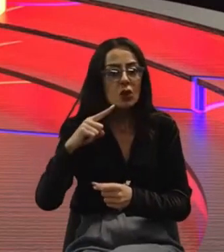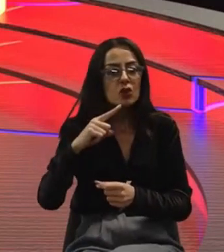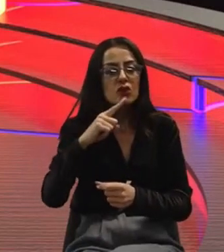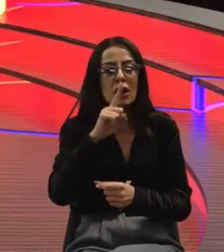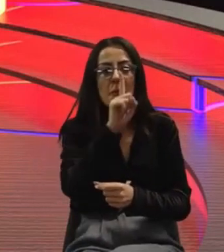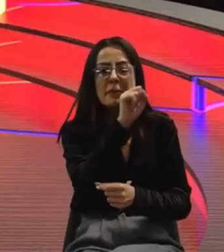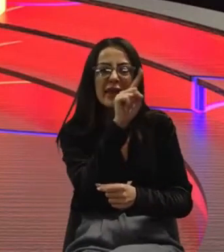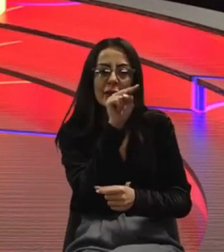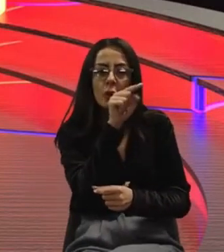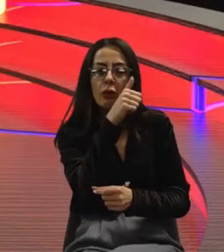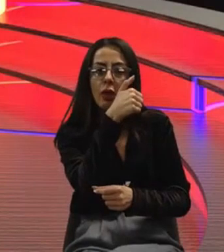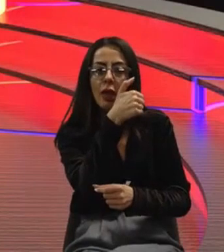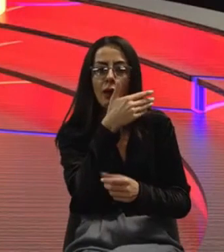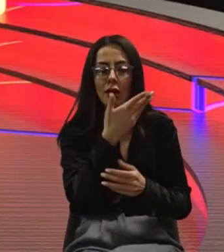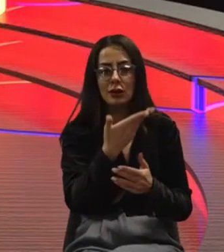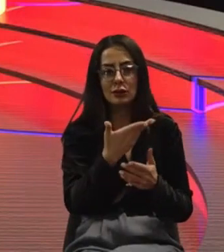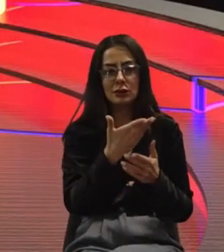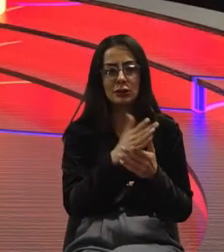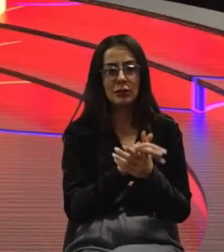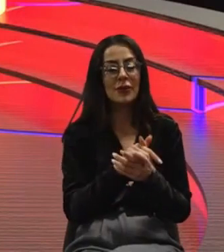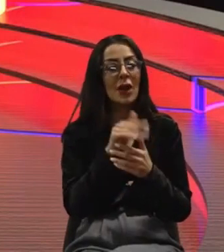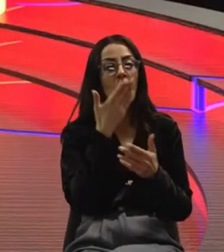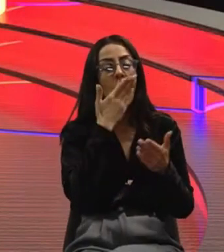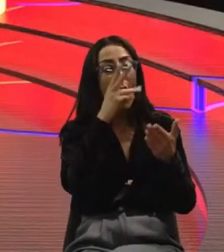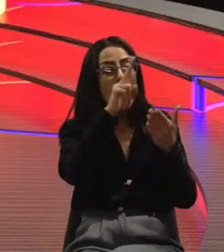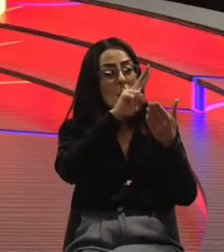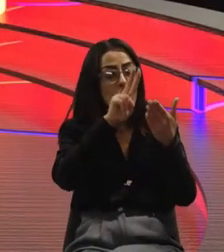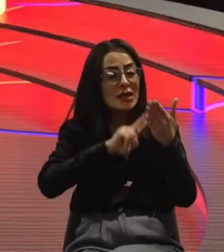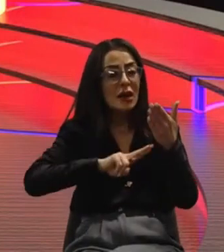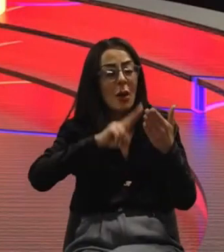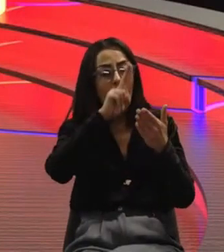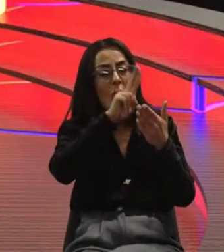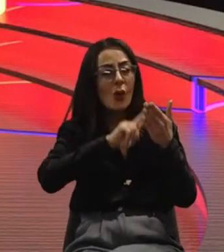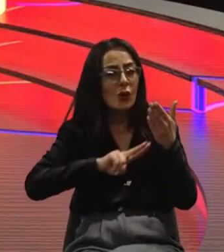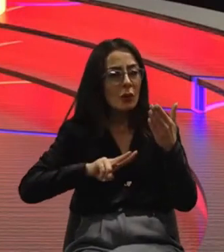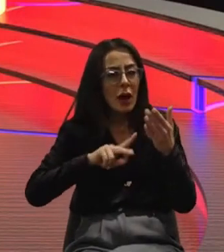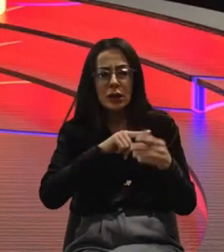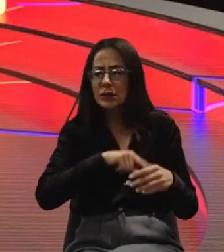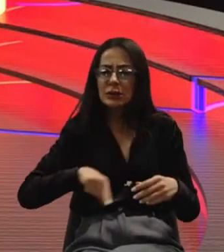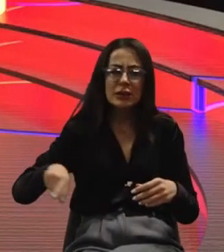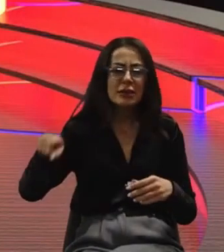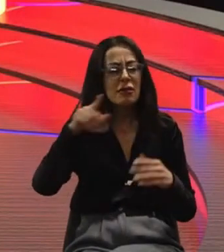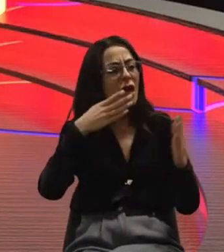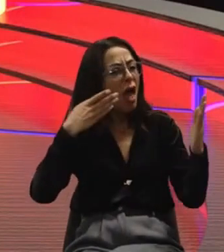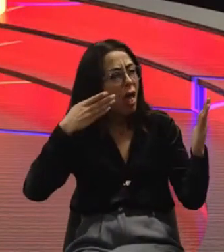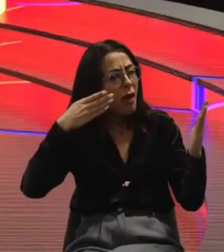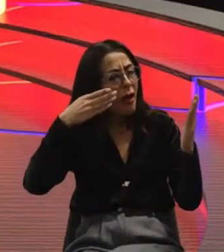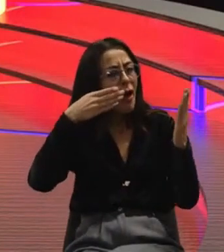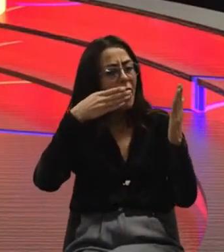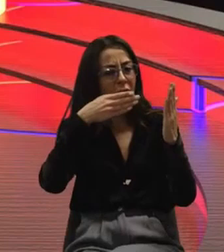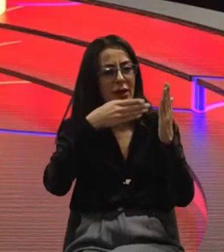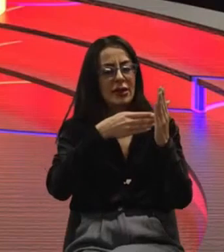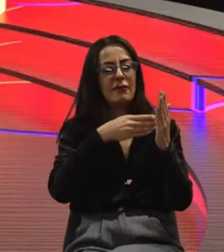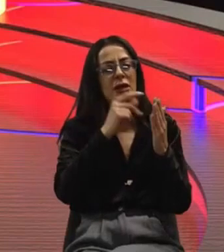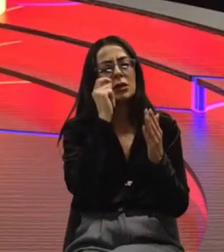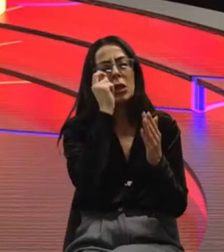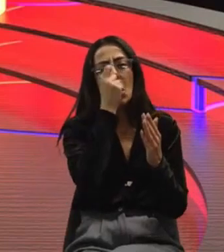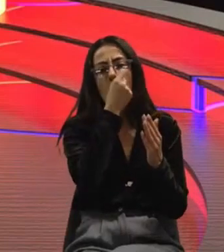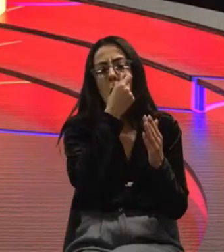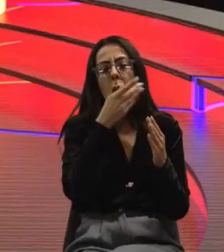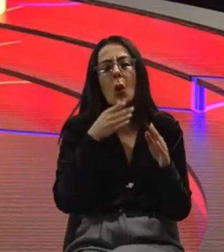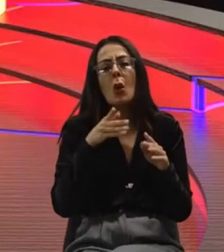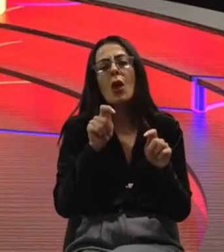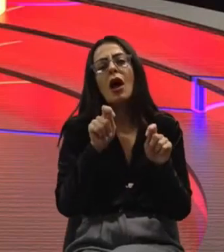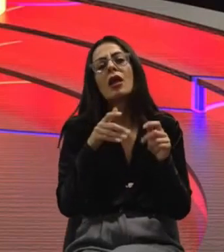bugün hangi hedefe koşarsanız kuşun hangi işi yapmak isterseniz yapın sizi işinizi kolaylaştıracak